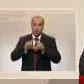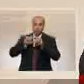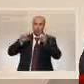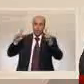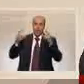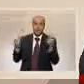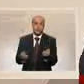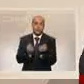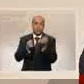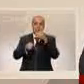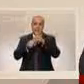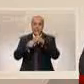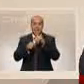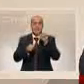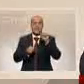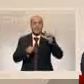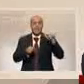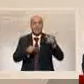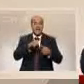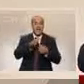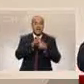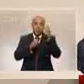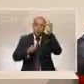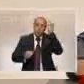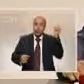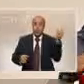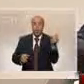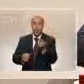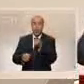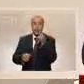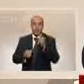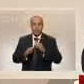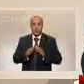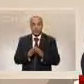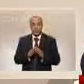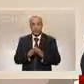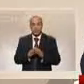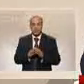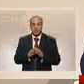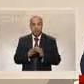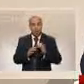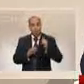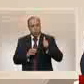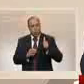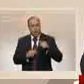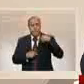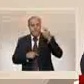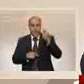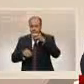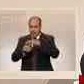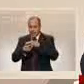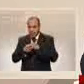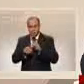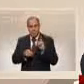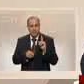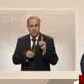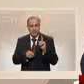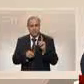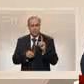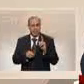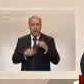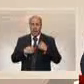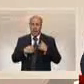حملتي الانتخابيه سليم رياحي رئيس للتوانسه الكل غدوه بعد الانتخابات مايلزمناش نلقاو